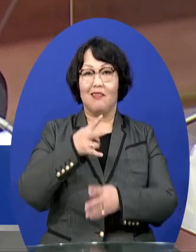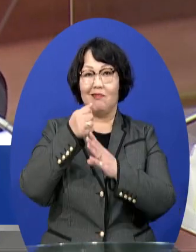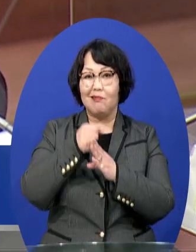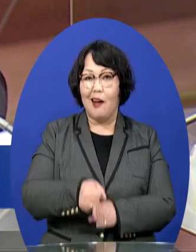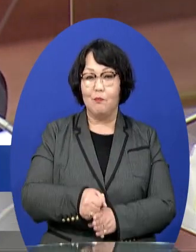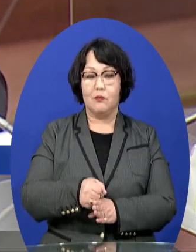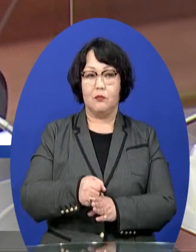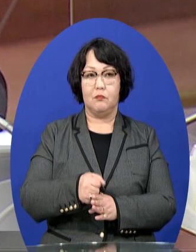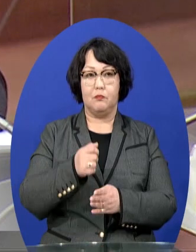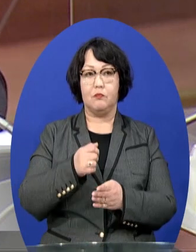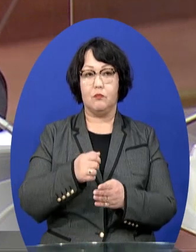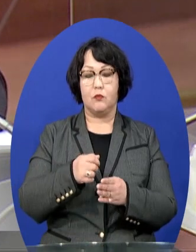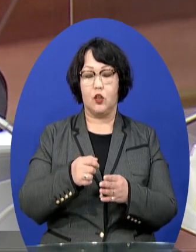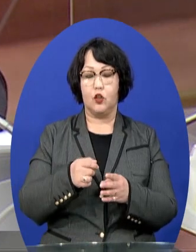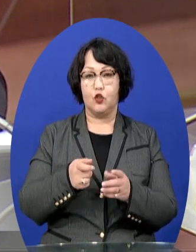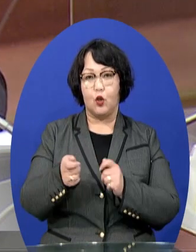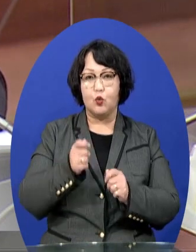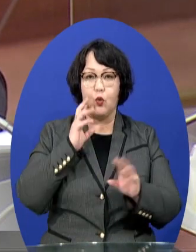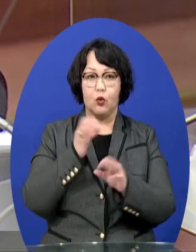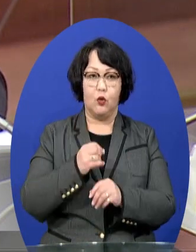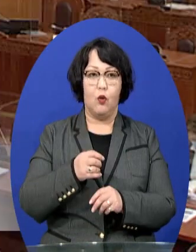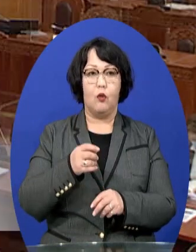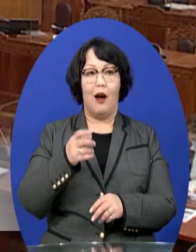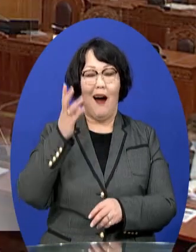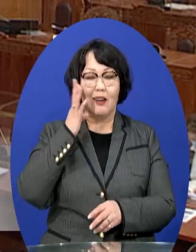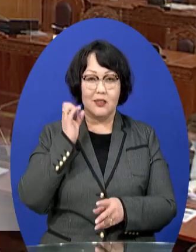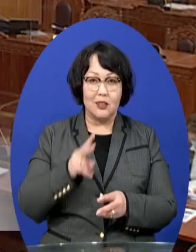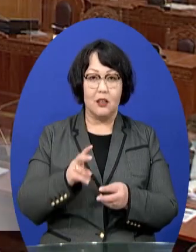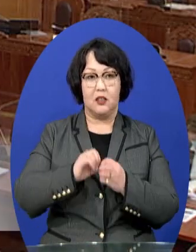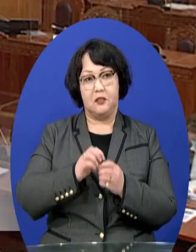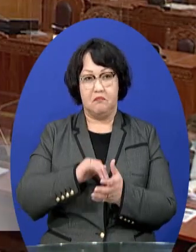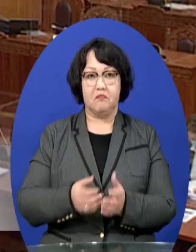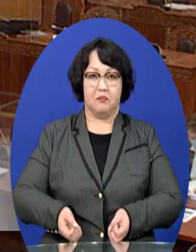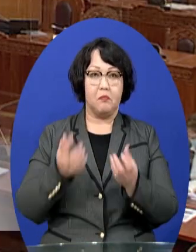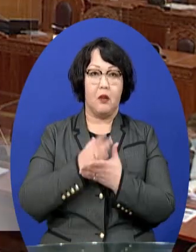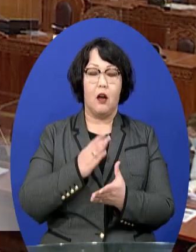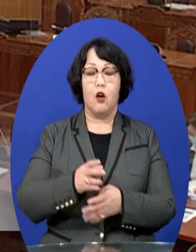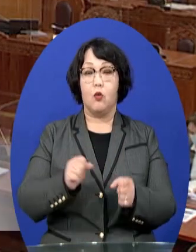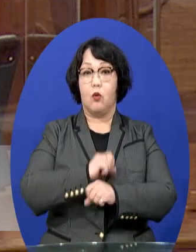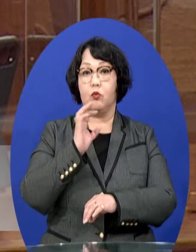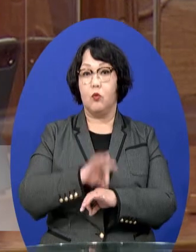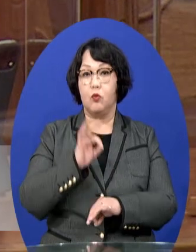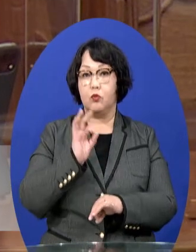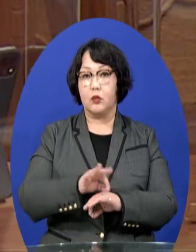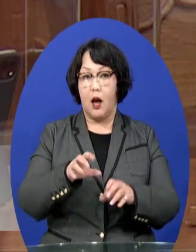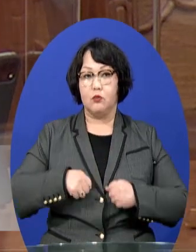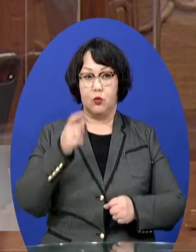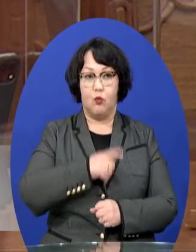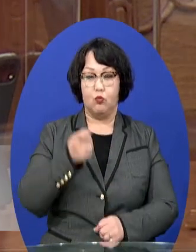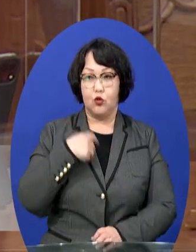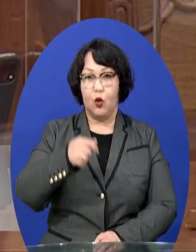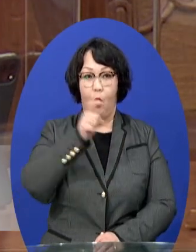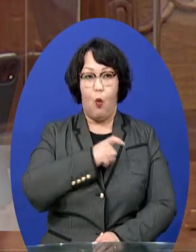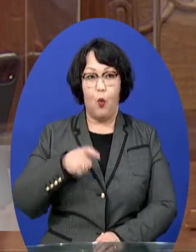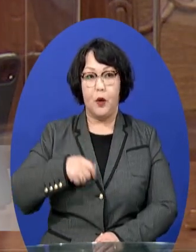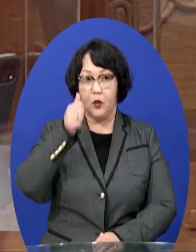зөвлөмж хөргүүлсэн юм аргачлалыг болоод гаргасан байгаа. За харин коронавирусны халдварт төрсөн хүний хувийн нууц